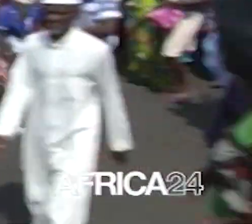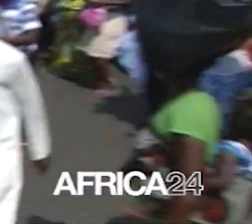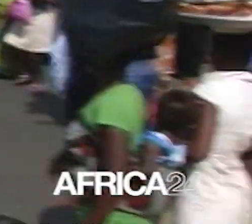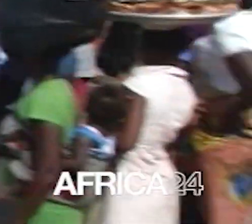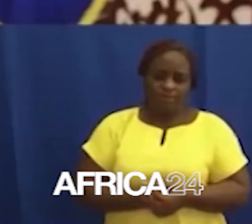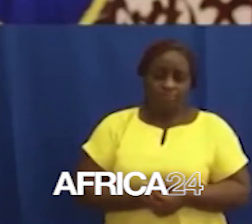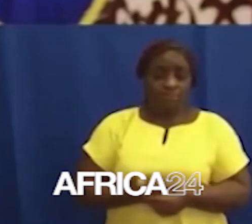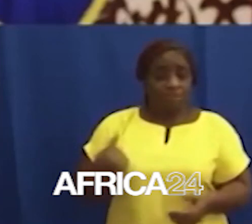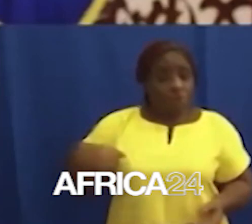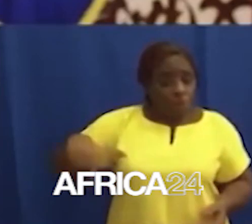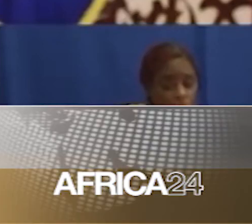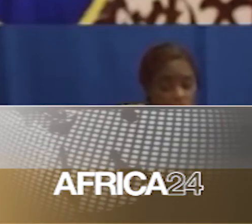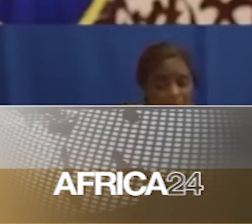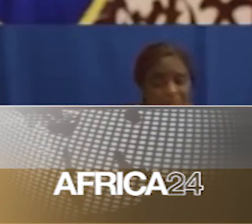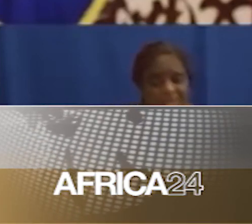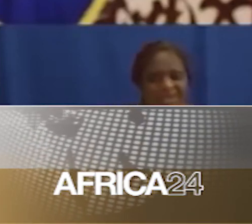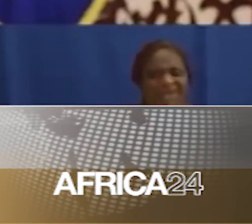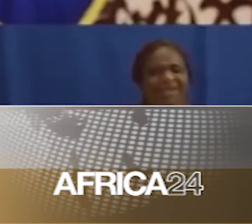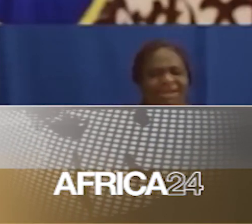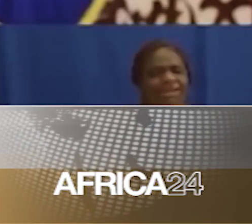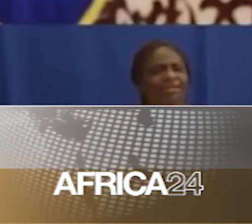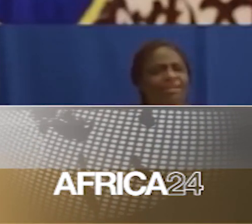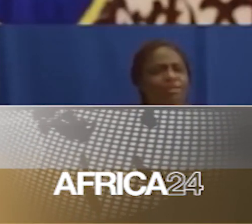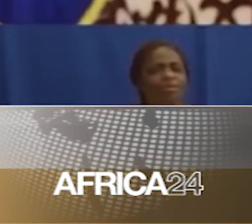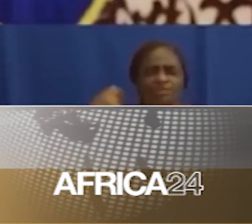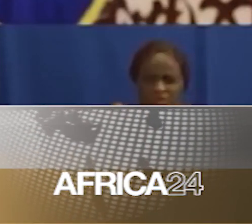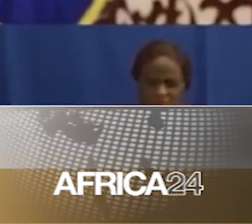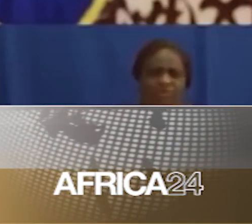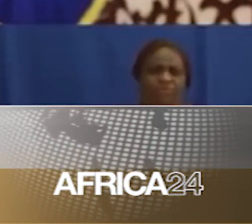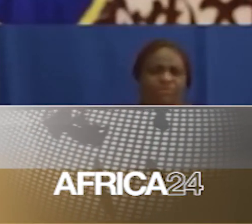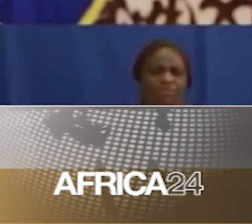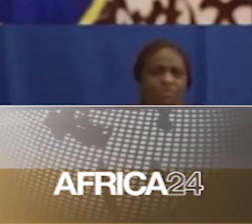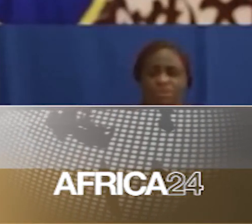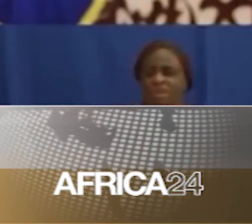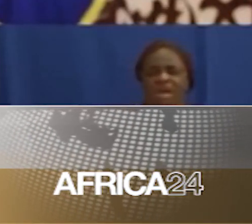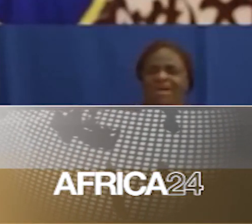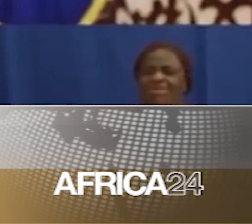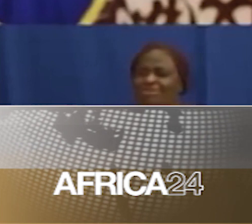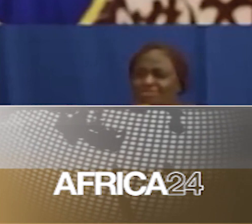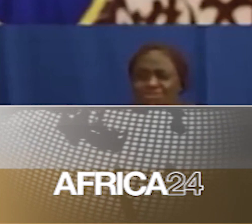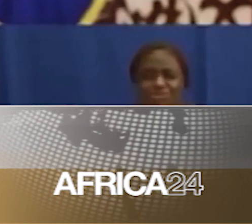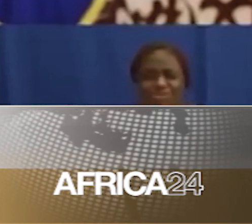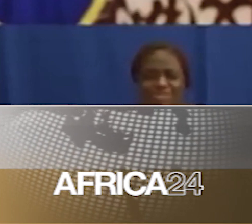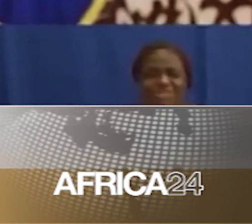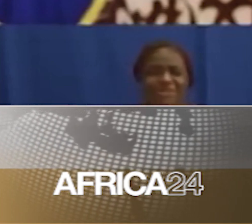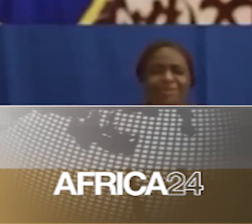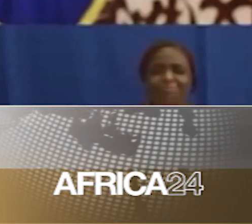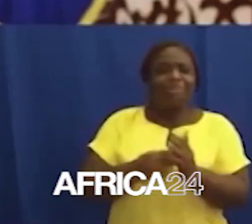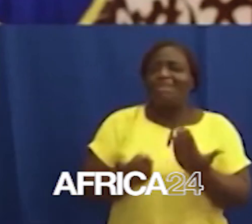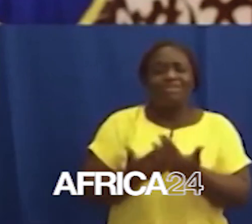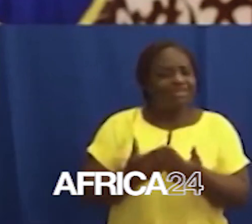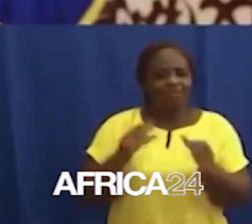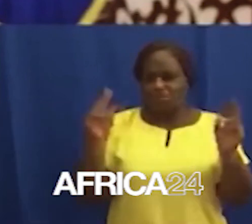du phénomène. We are in a crisis. I do not exaggerate.